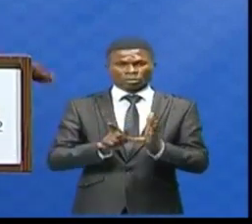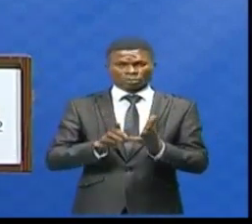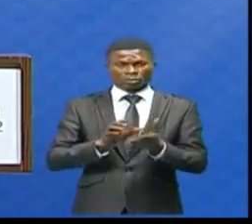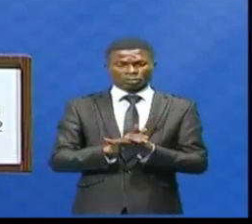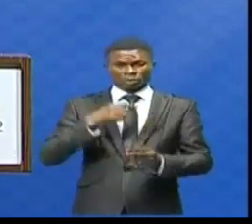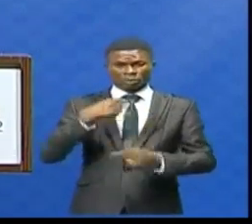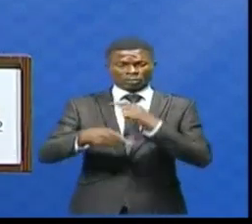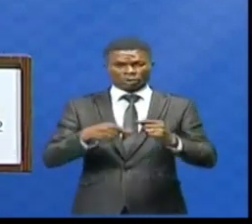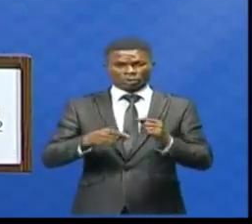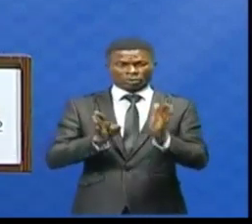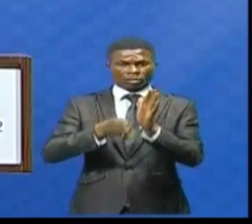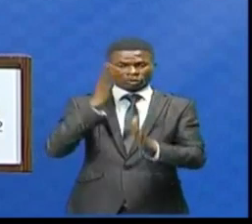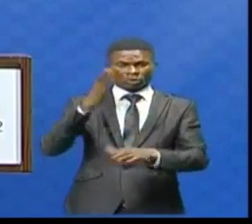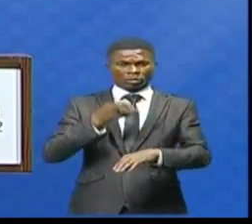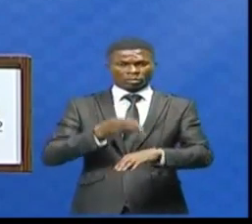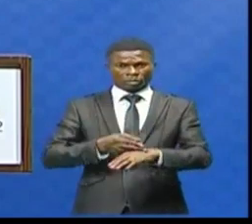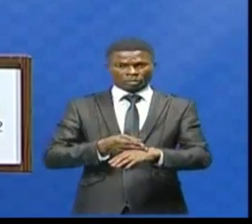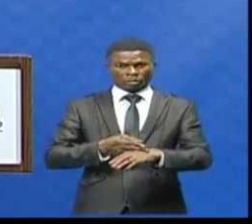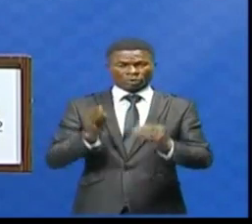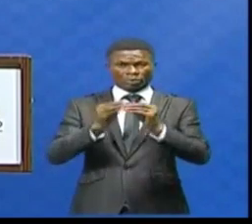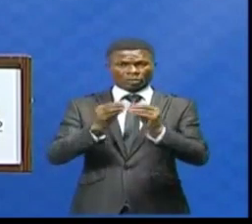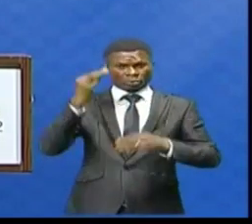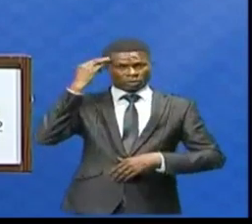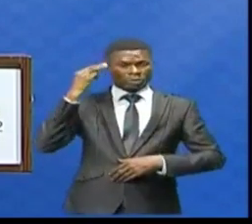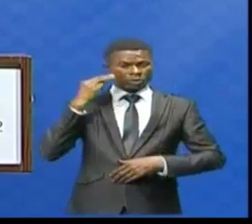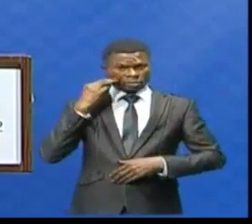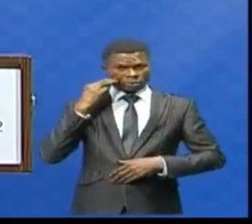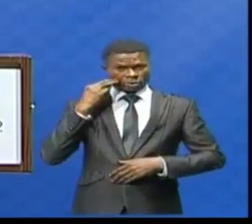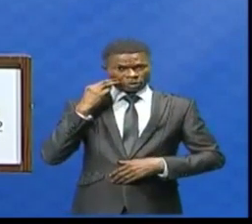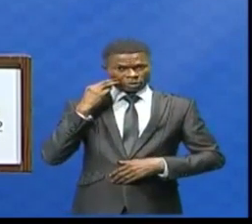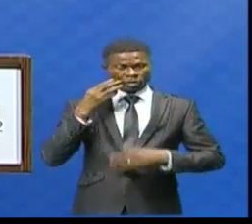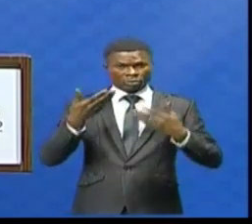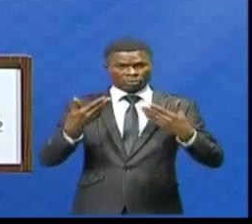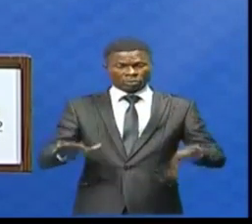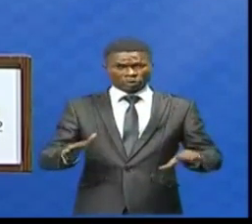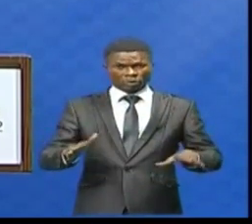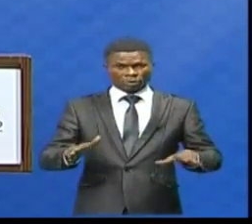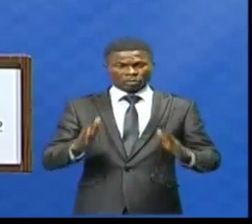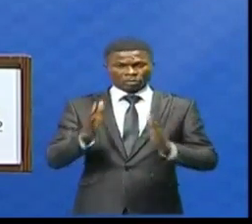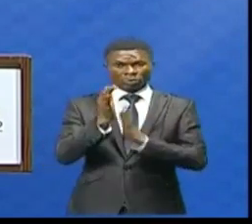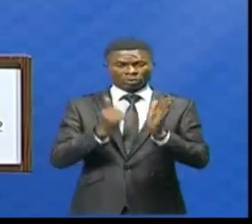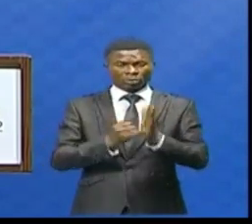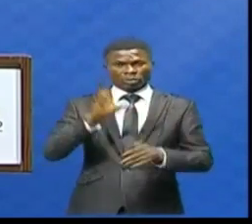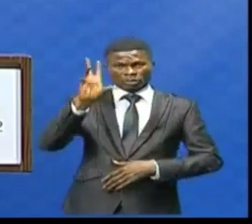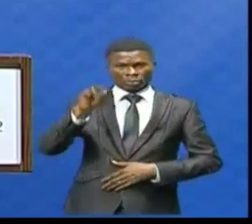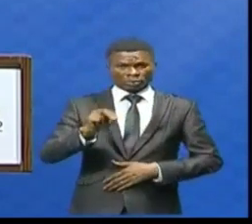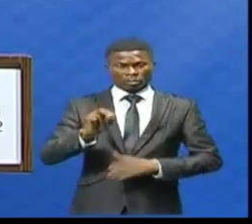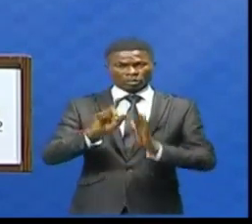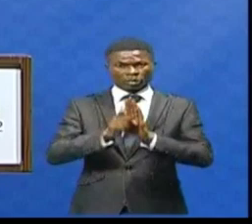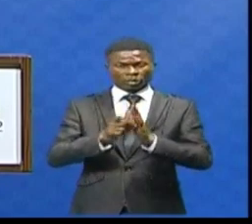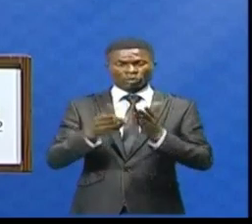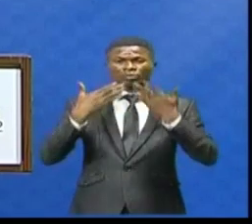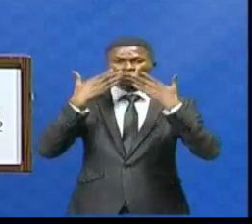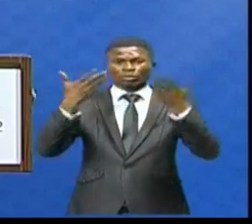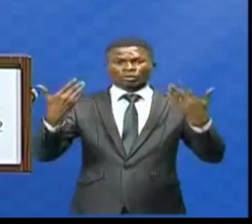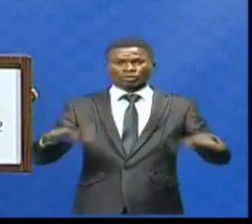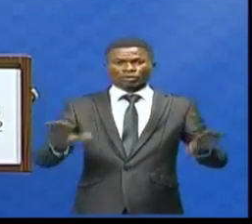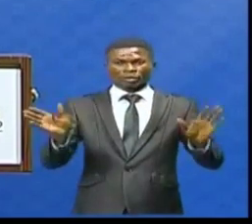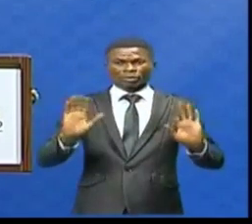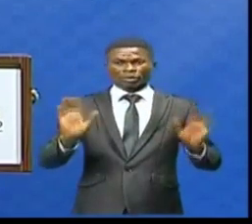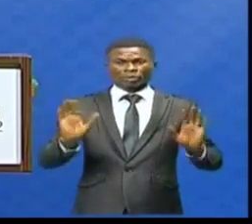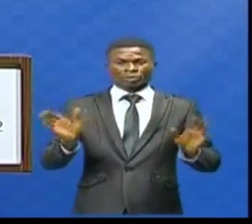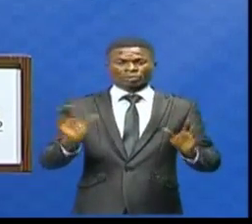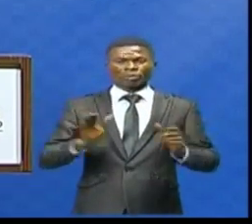commencé à 14h la réunion du Conseil des ministres a pris fin à 16h30 je vous remercie